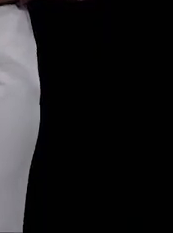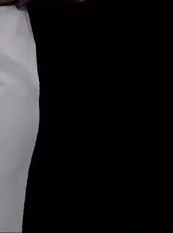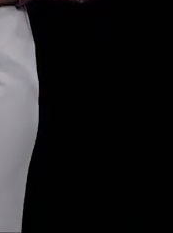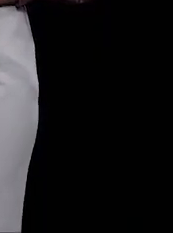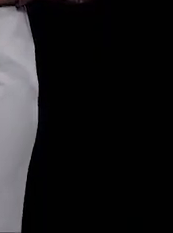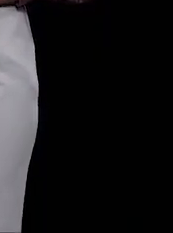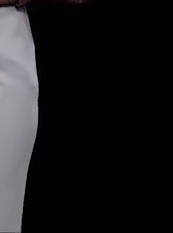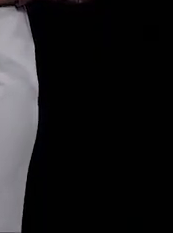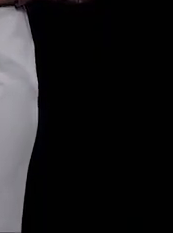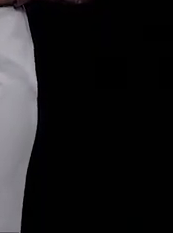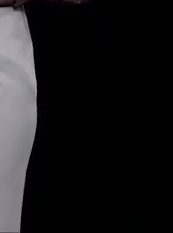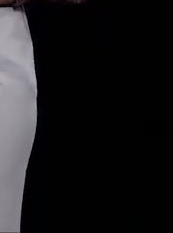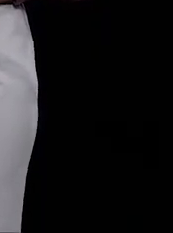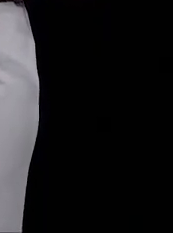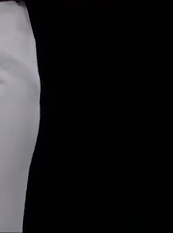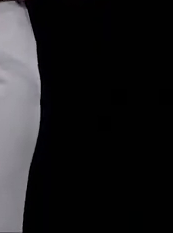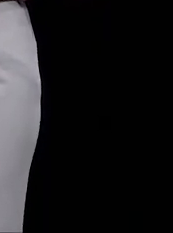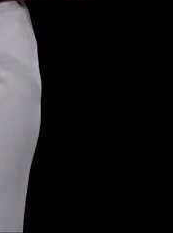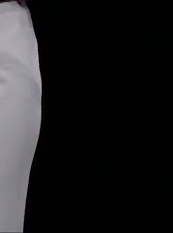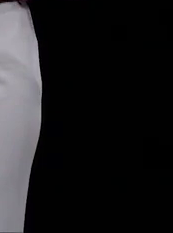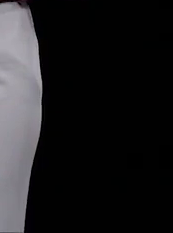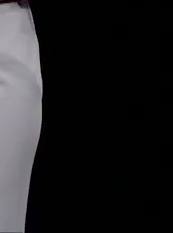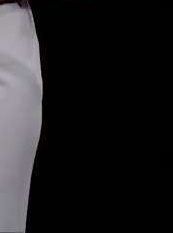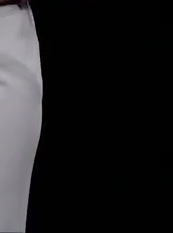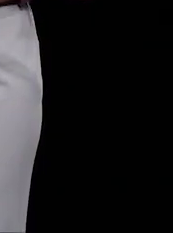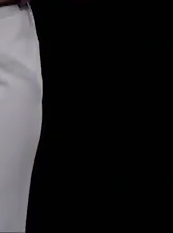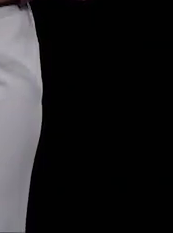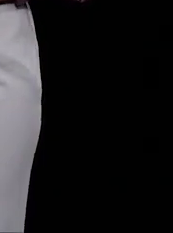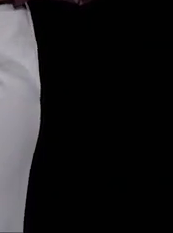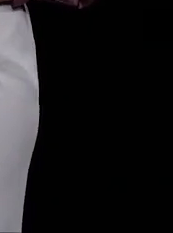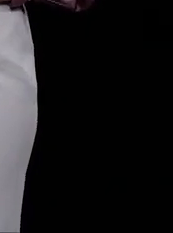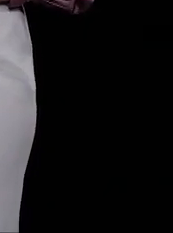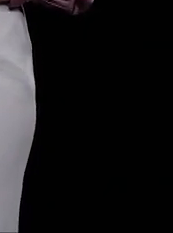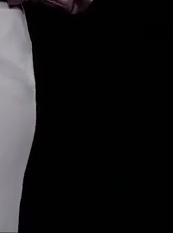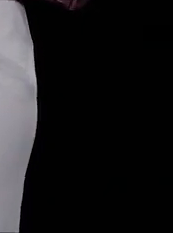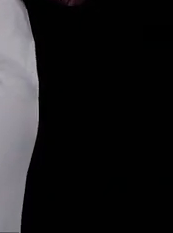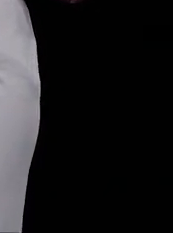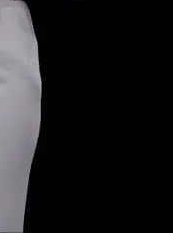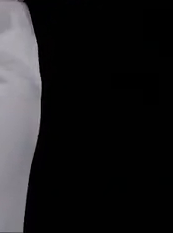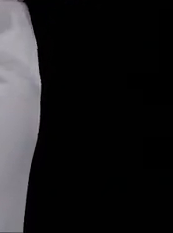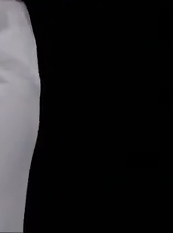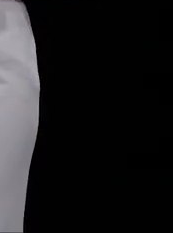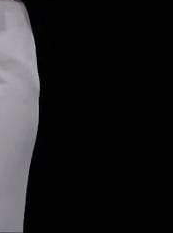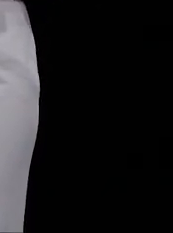언제 어디서나 내 손안의 뉴스. 광주 MBC 뉴스 유튜브 구독으로 함께하세요.